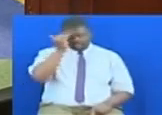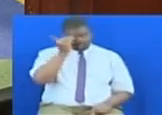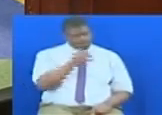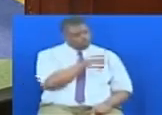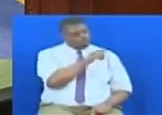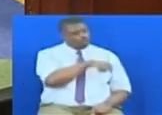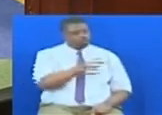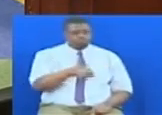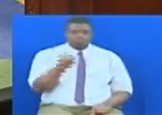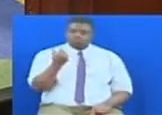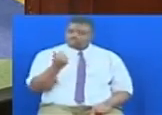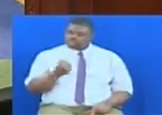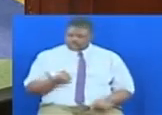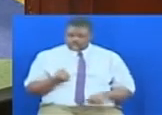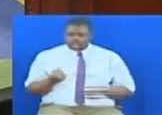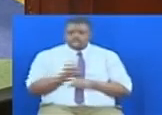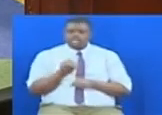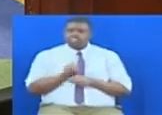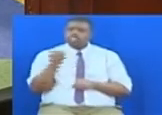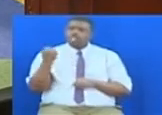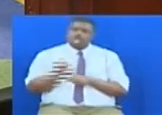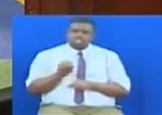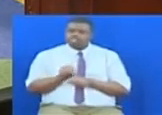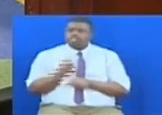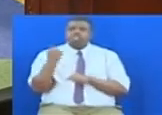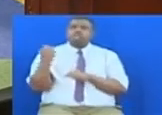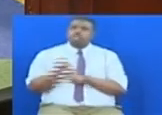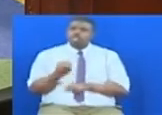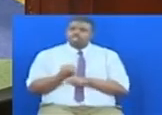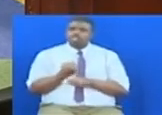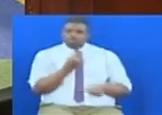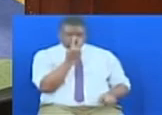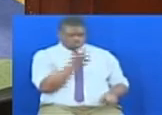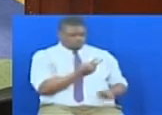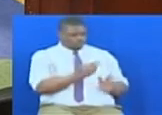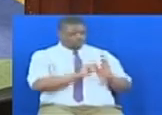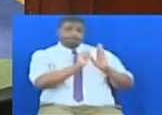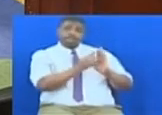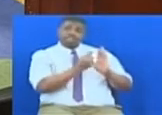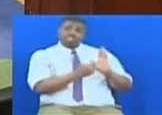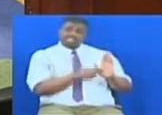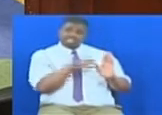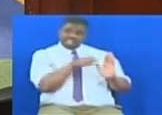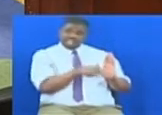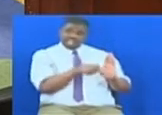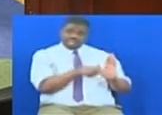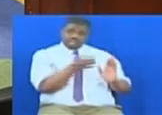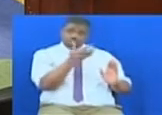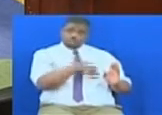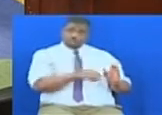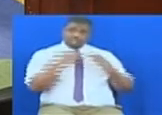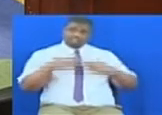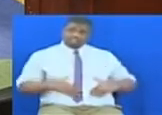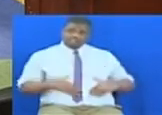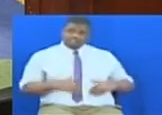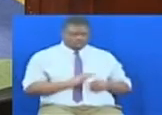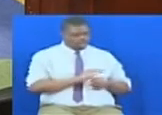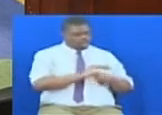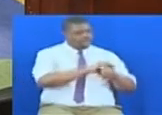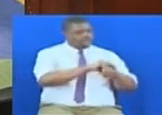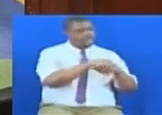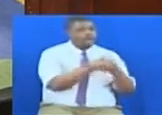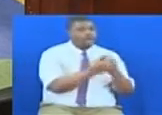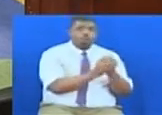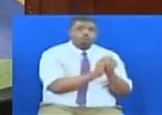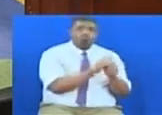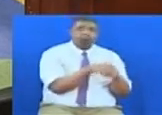Watanzania kufanya kazi kwa bidii, lakini kuona masharti tuliyopewa ya kuweza kunawa. Ukienda